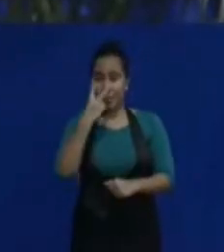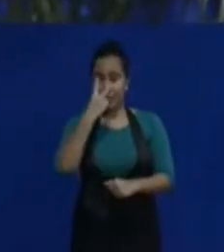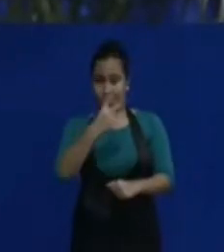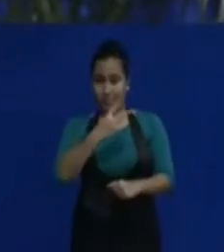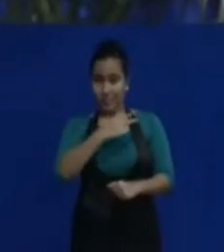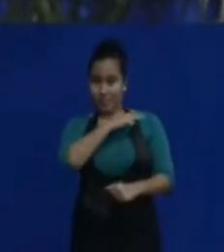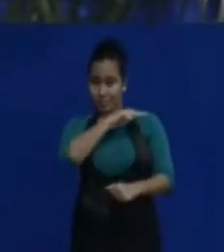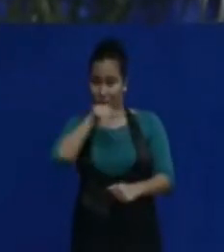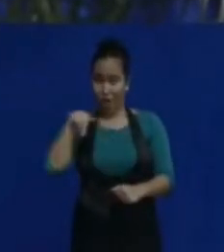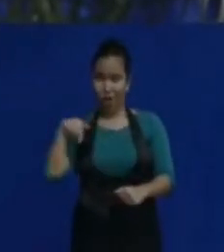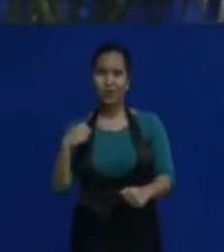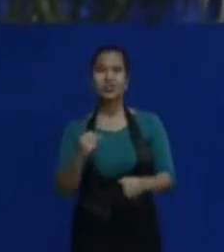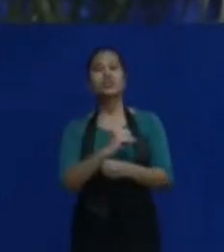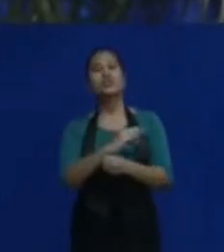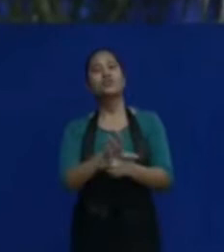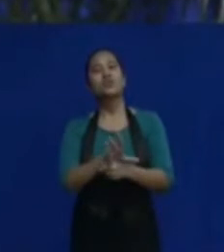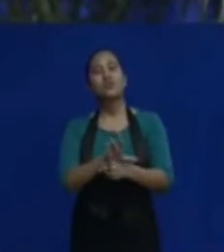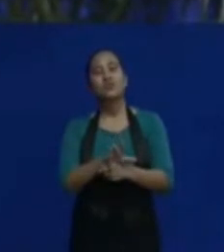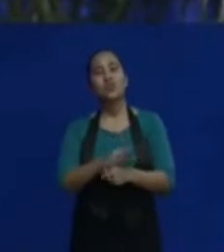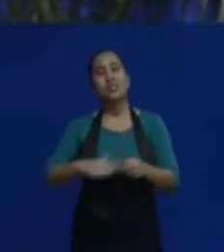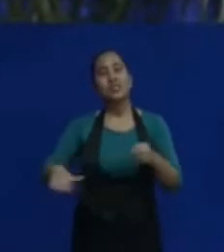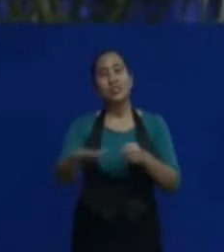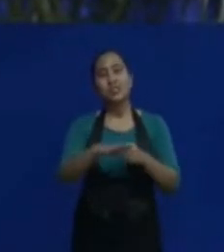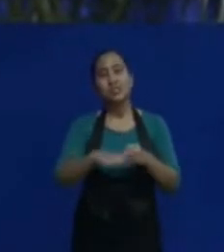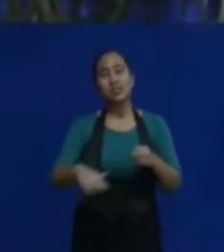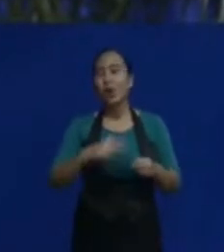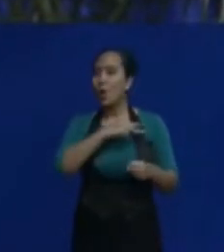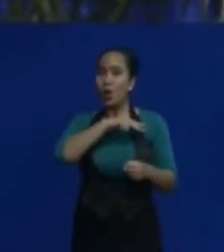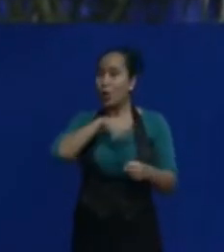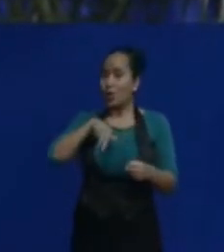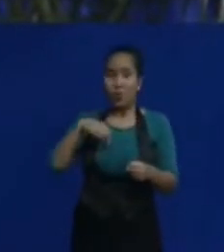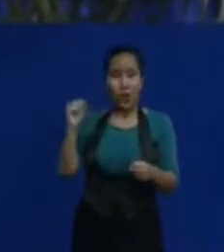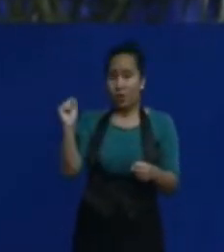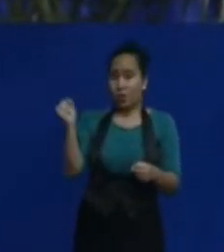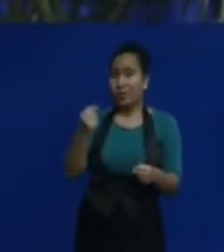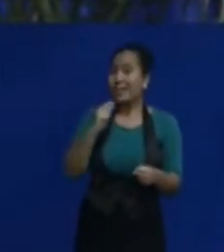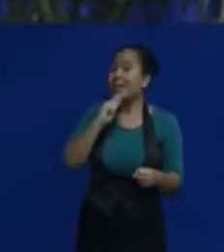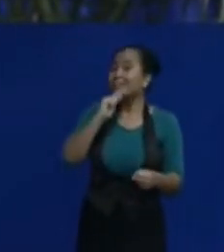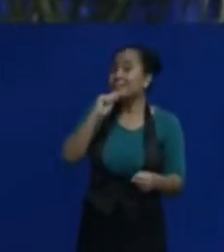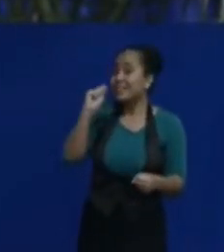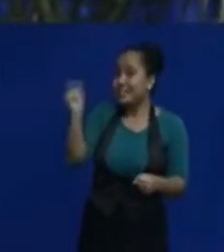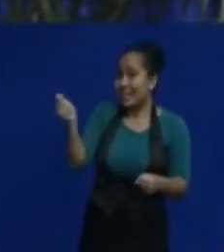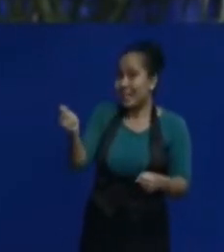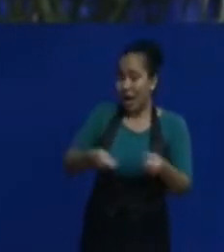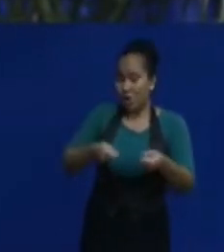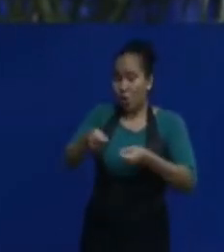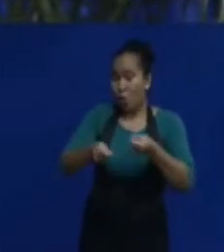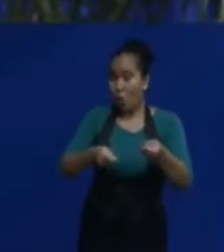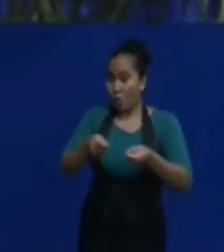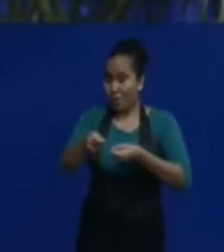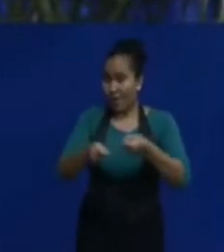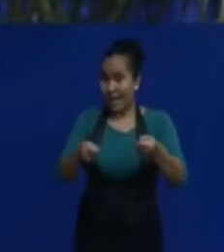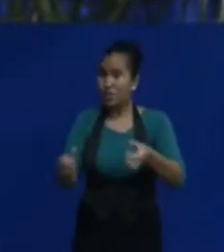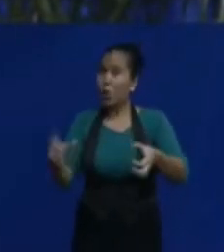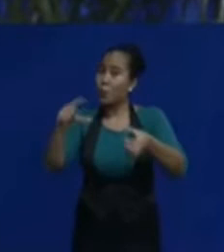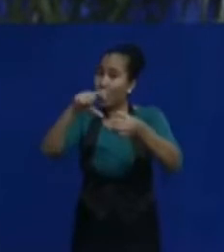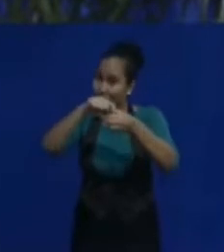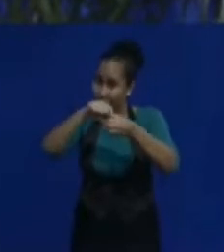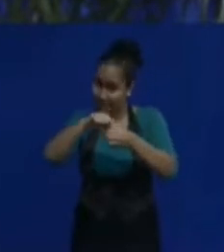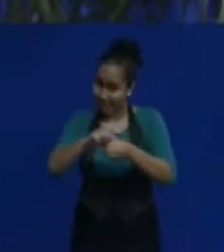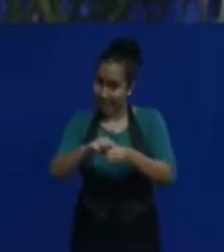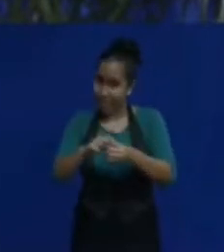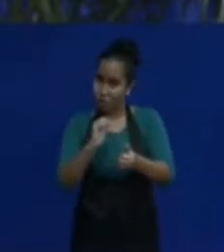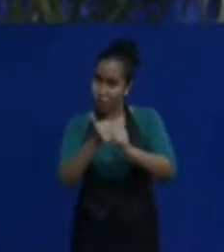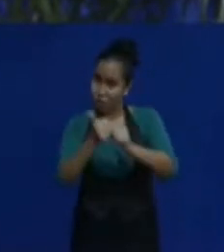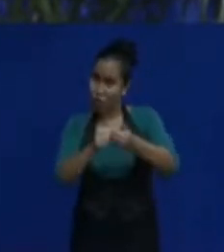covid-situatie kunnen wij inderdaad niet aan de overheid adviseren om de contactsporten toe te staan.